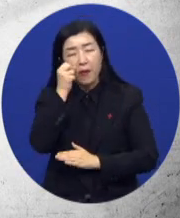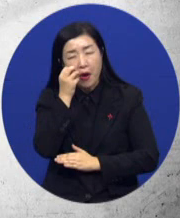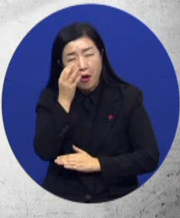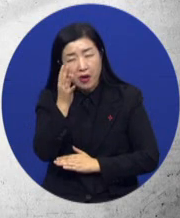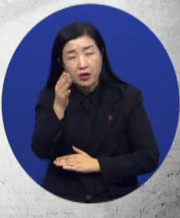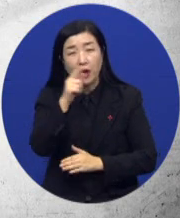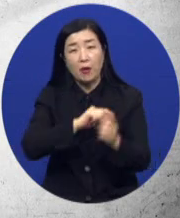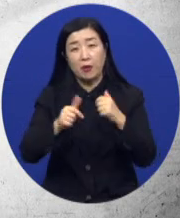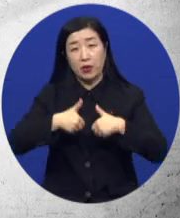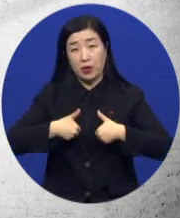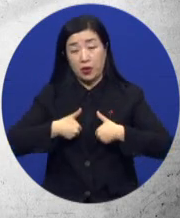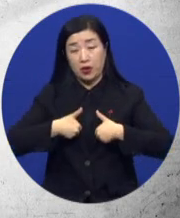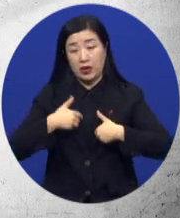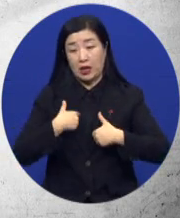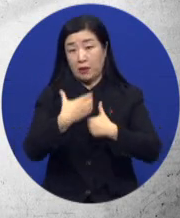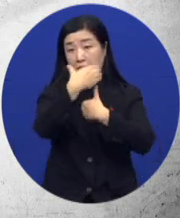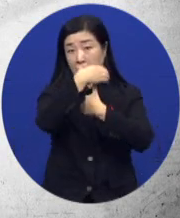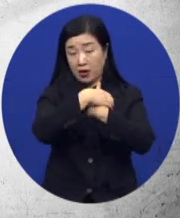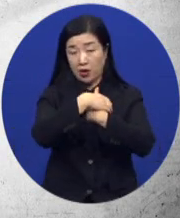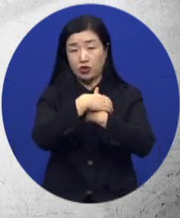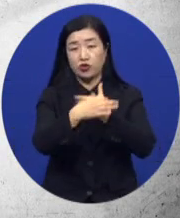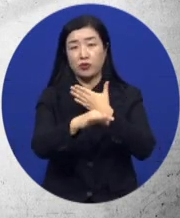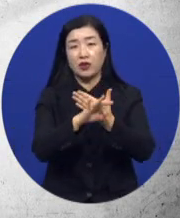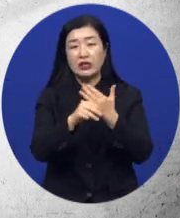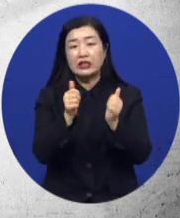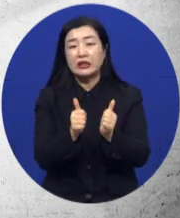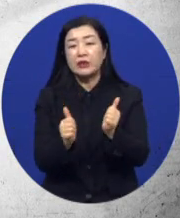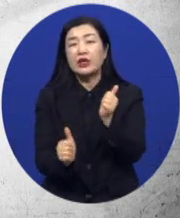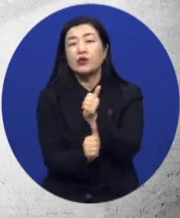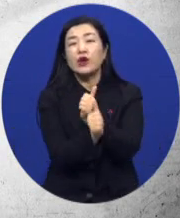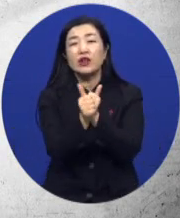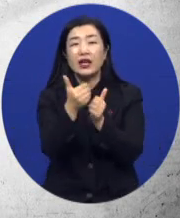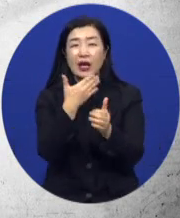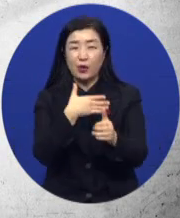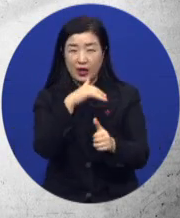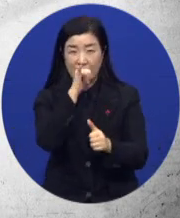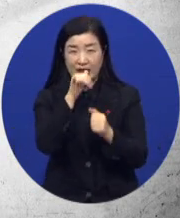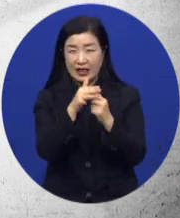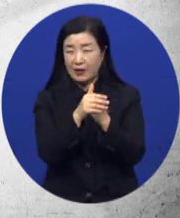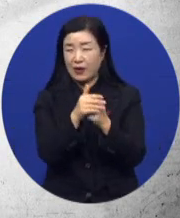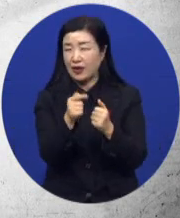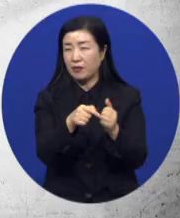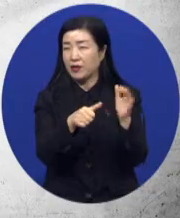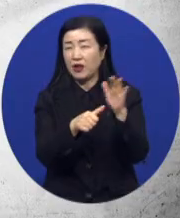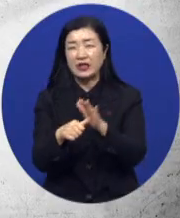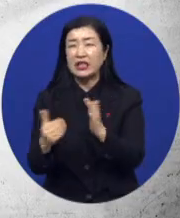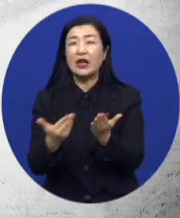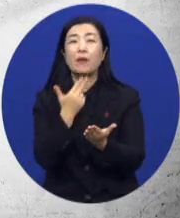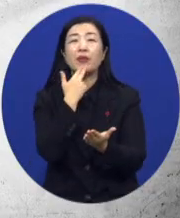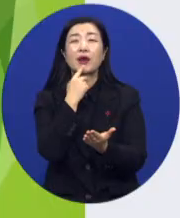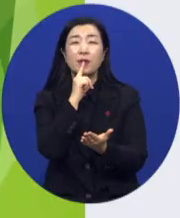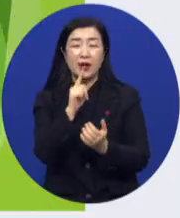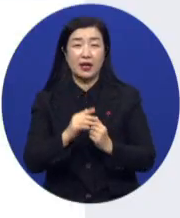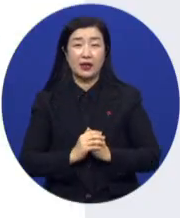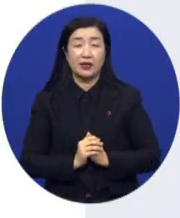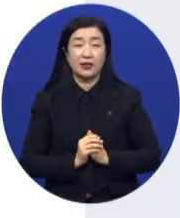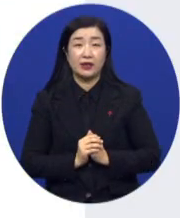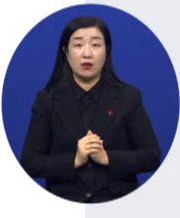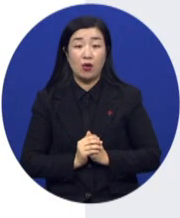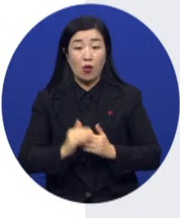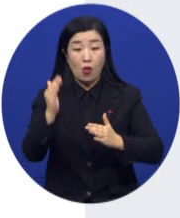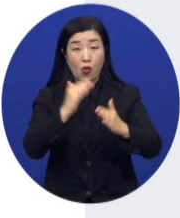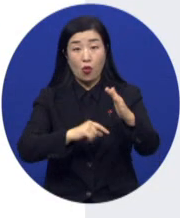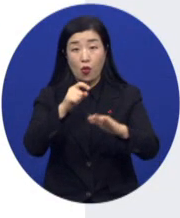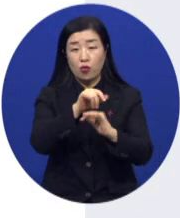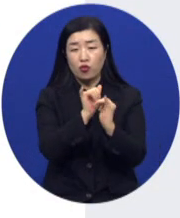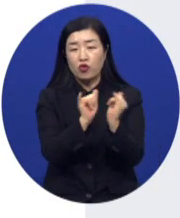걸린다며 자신들에게 맡기면 심의위원들을 알기 때문에 그런 일은 없을 것이라며 장담합니다.